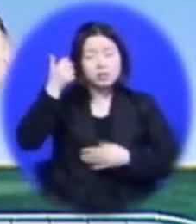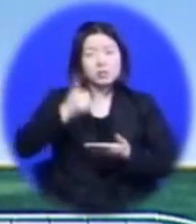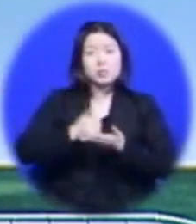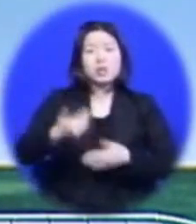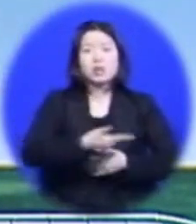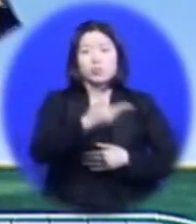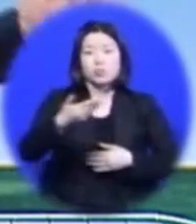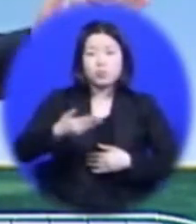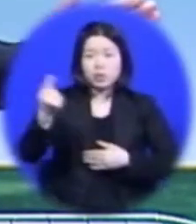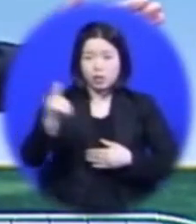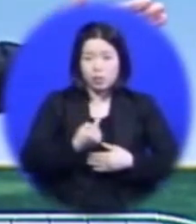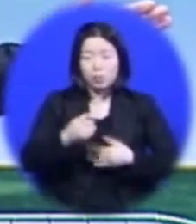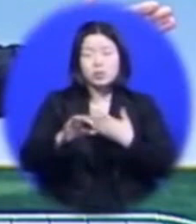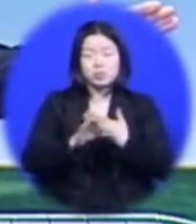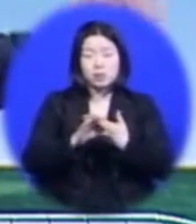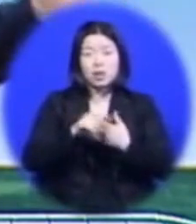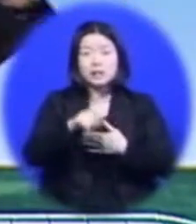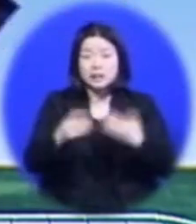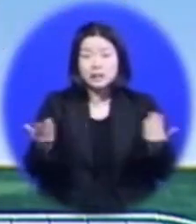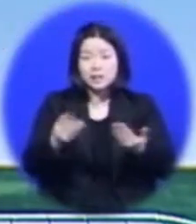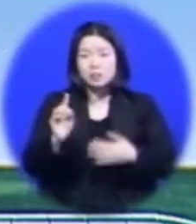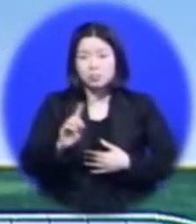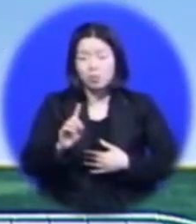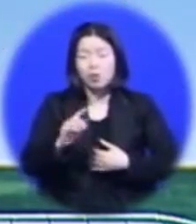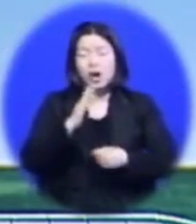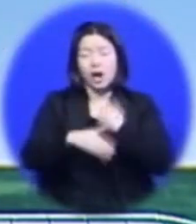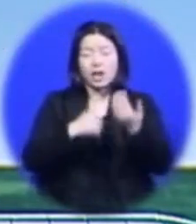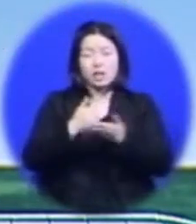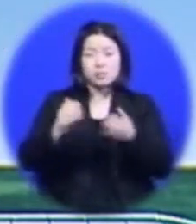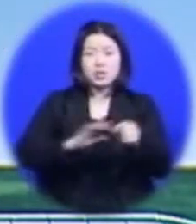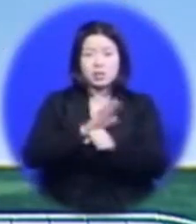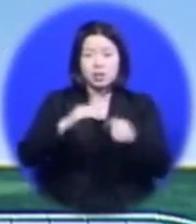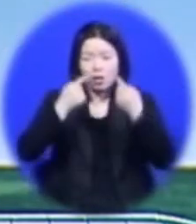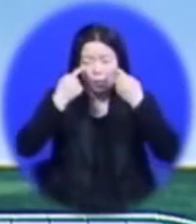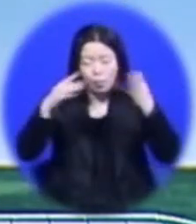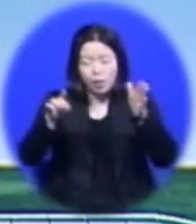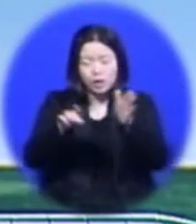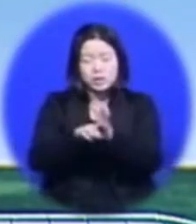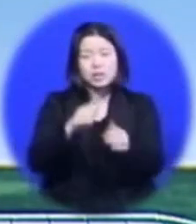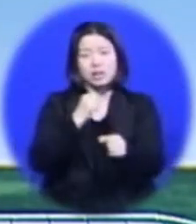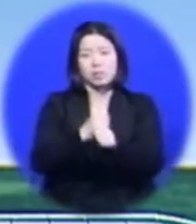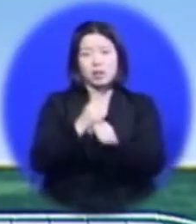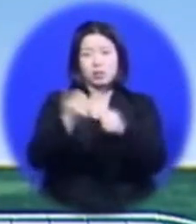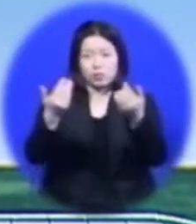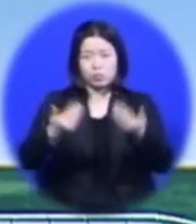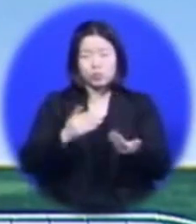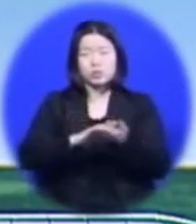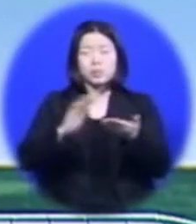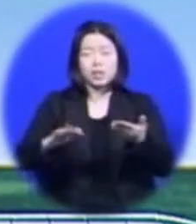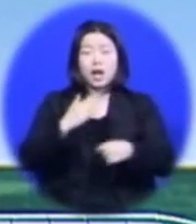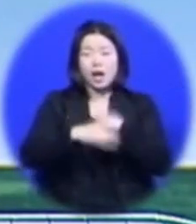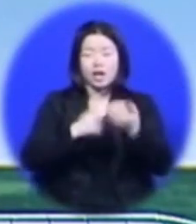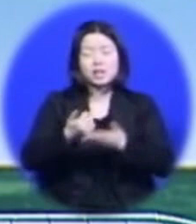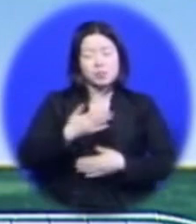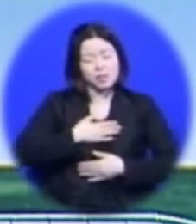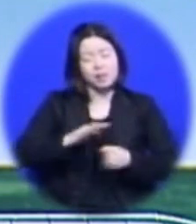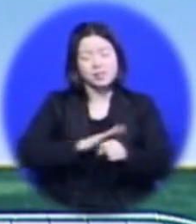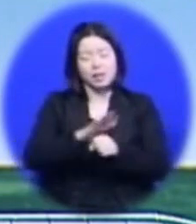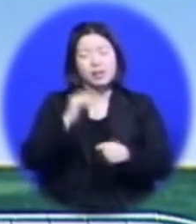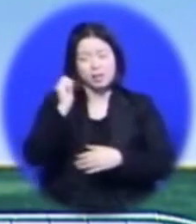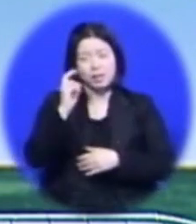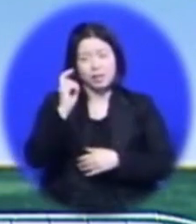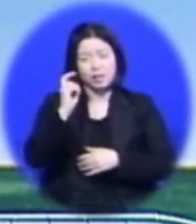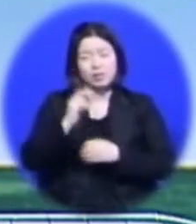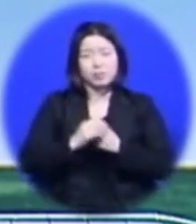오시면 성령님이 하시는 일이 하나님의 사랑을 확신하게 해주십니다. 하나님이 나 사랑하시는구나.